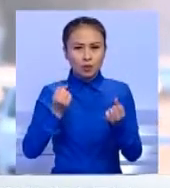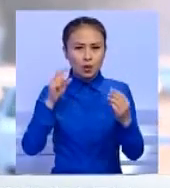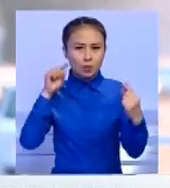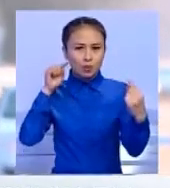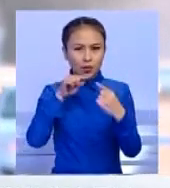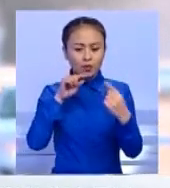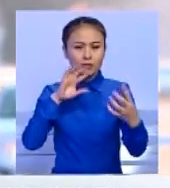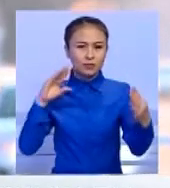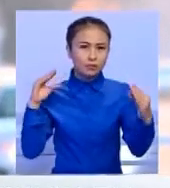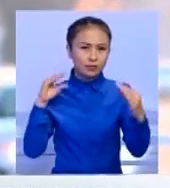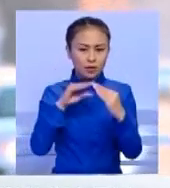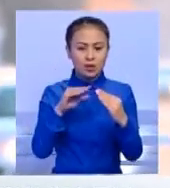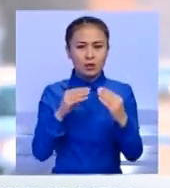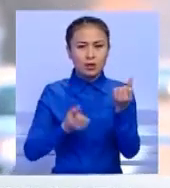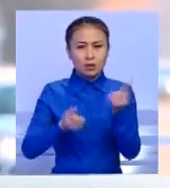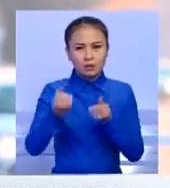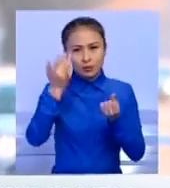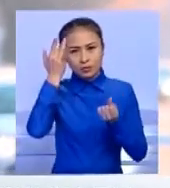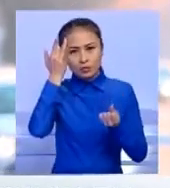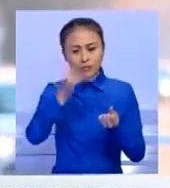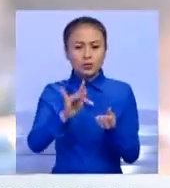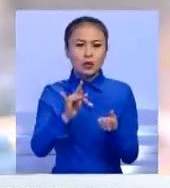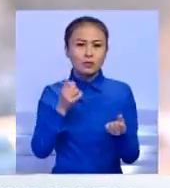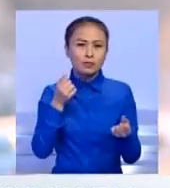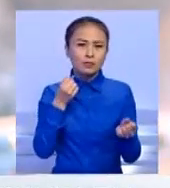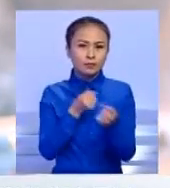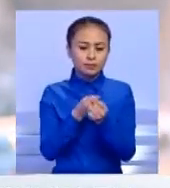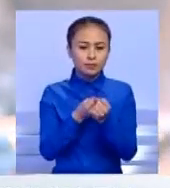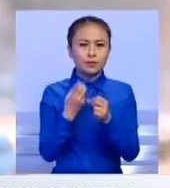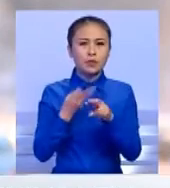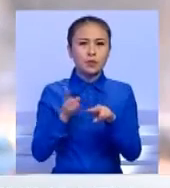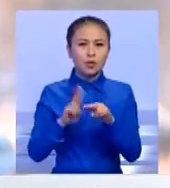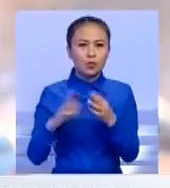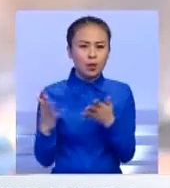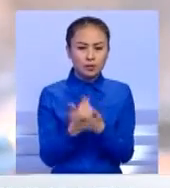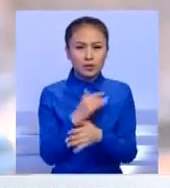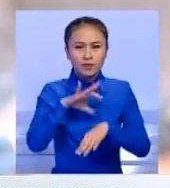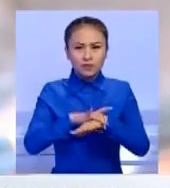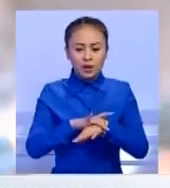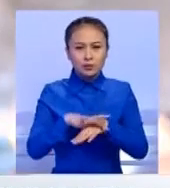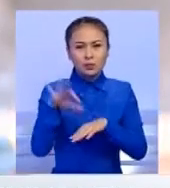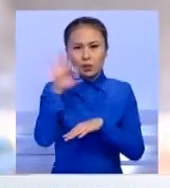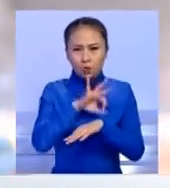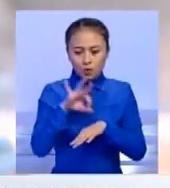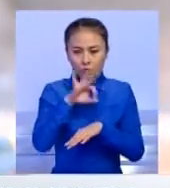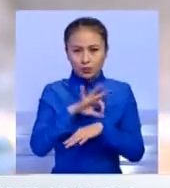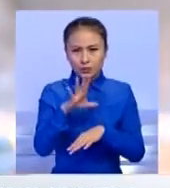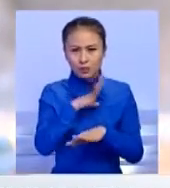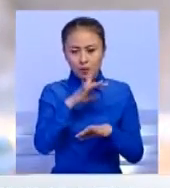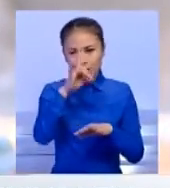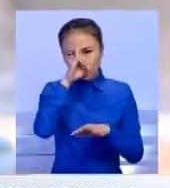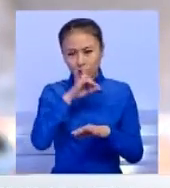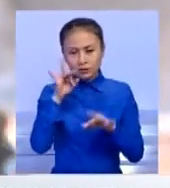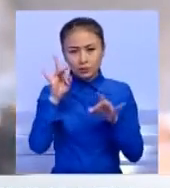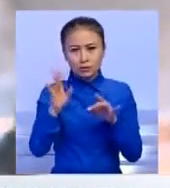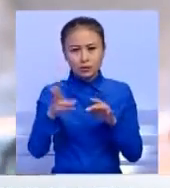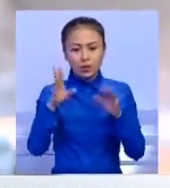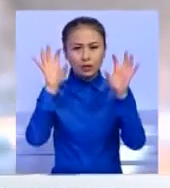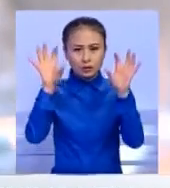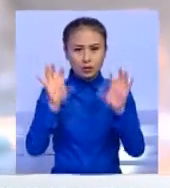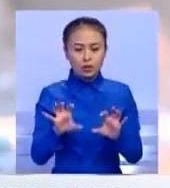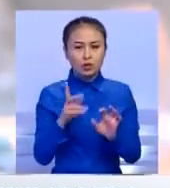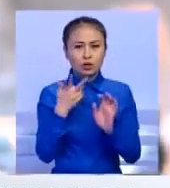кетіп, рөлге ие болмай автобуспен соқтығысқан. Қазіргі уақытта бұл фактіге қатысты Қазақстан Республикасы қылмыстық